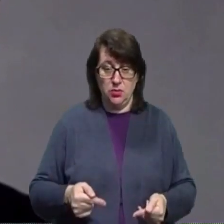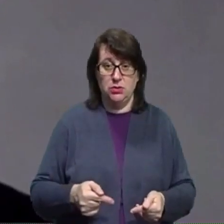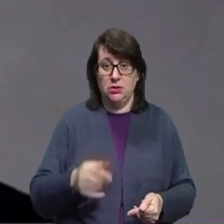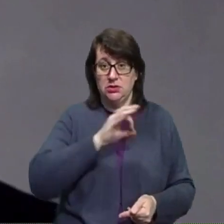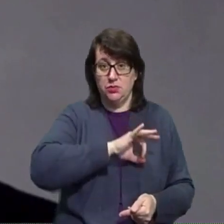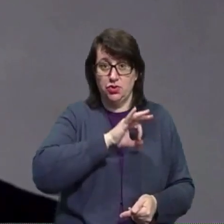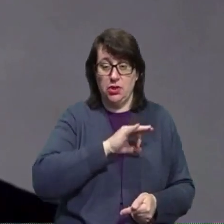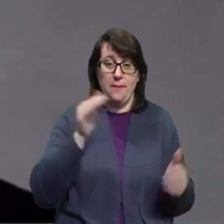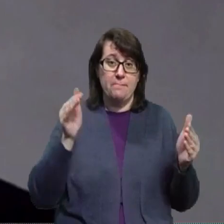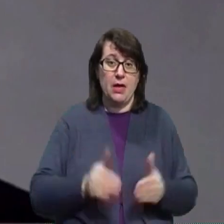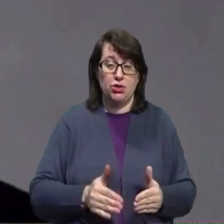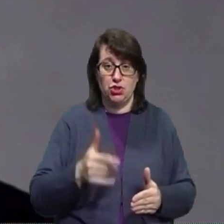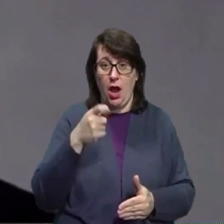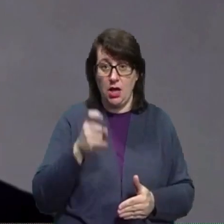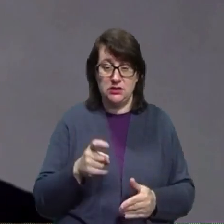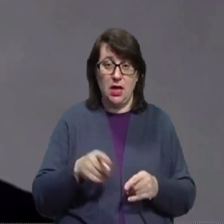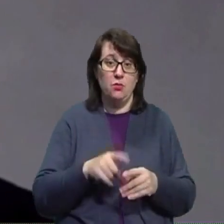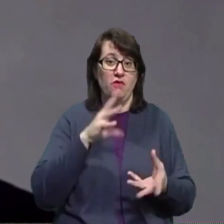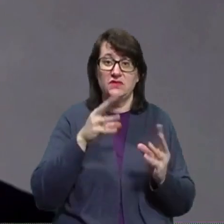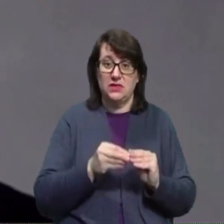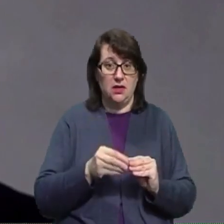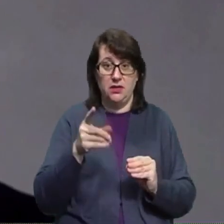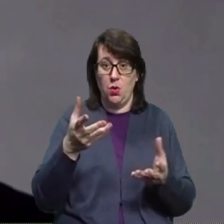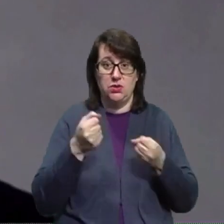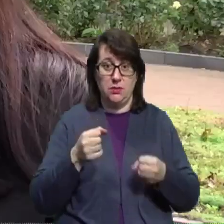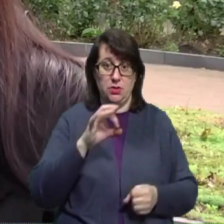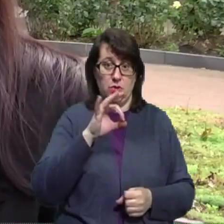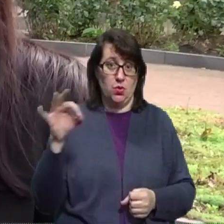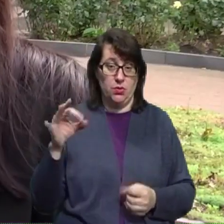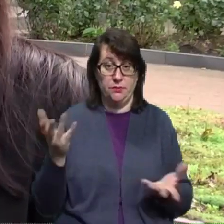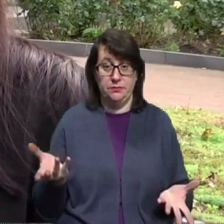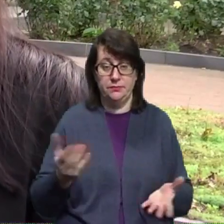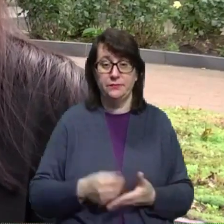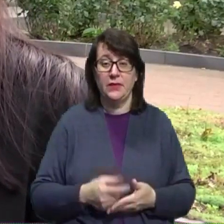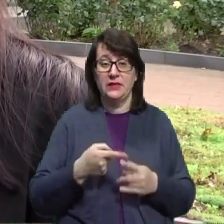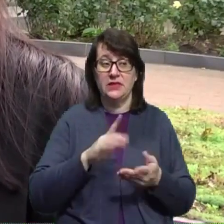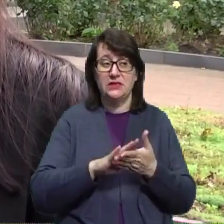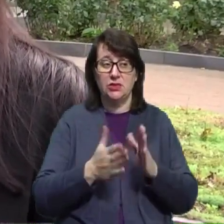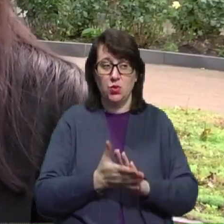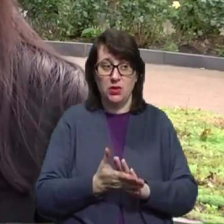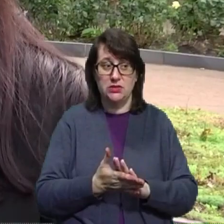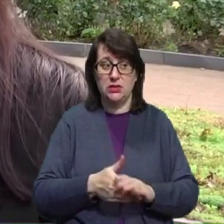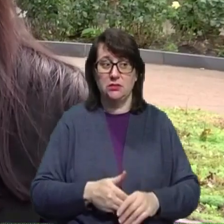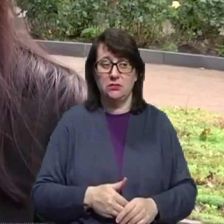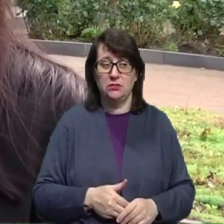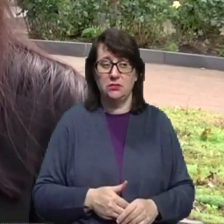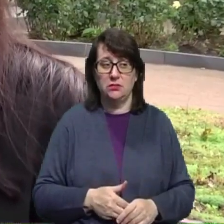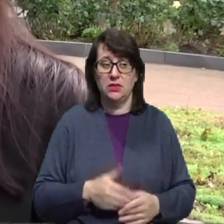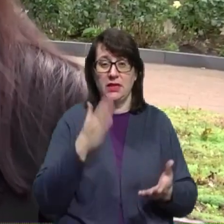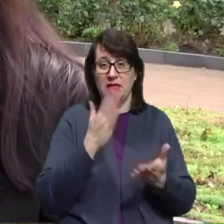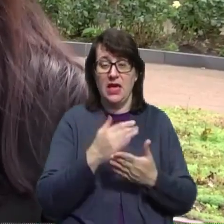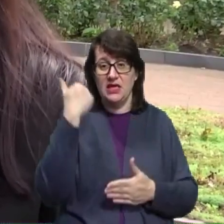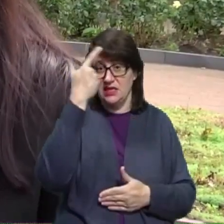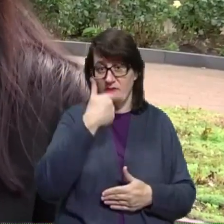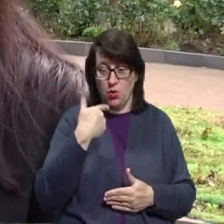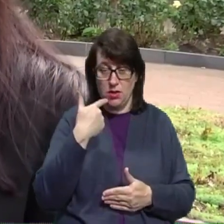набагато менше, або взагалі вони отримають нуль чомусь від нас. Ця ситуація є індивідуальною. Коли в